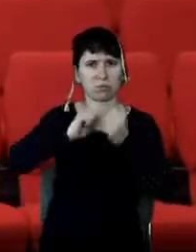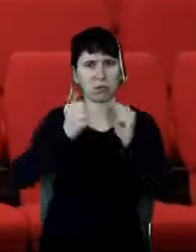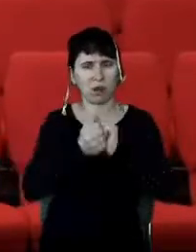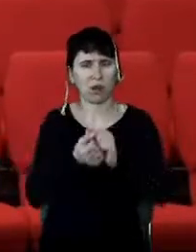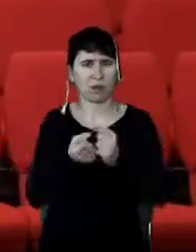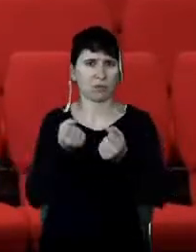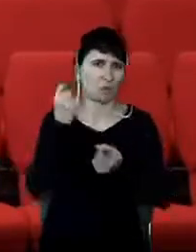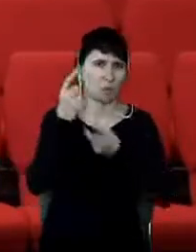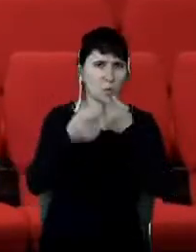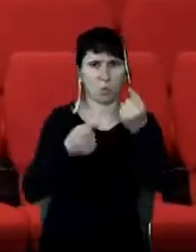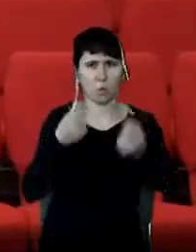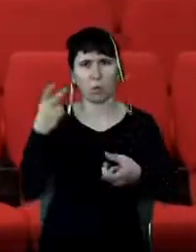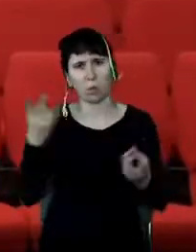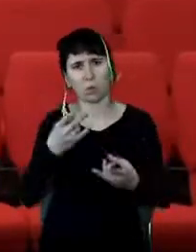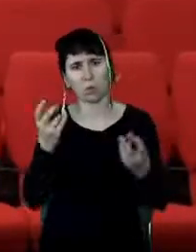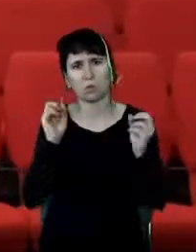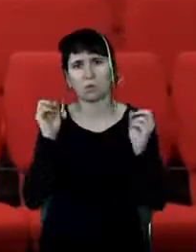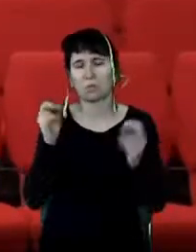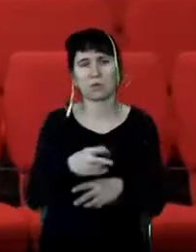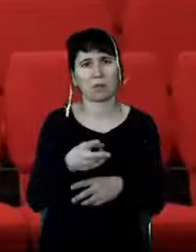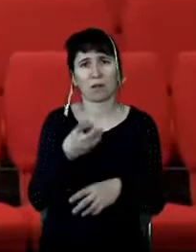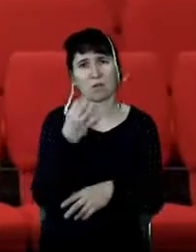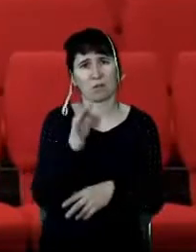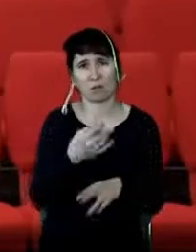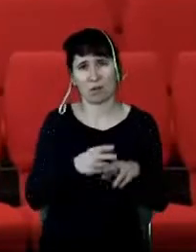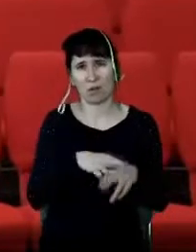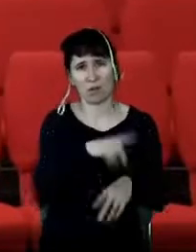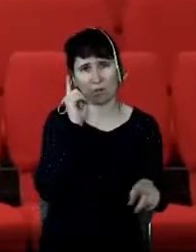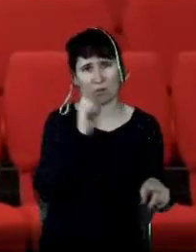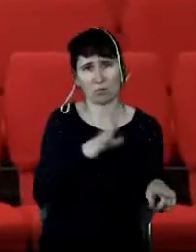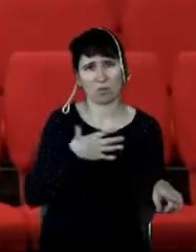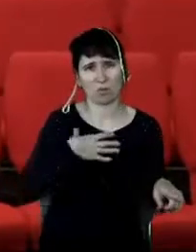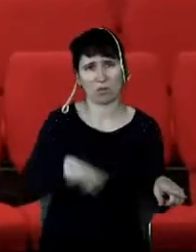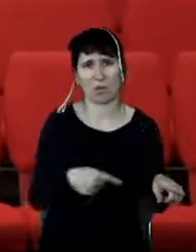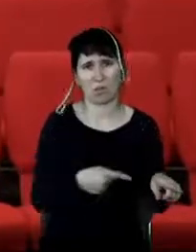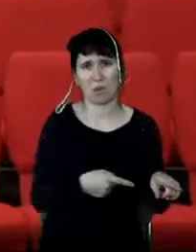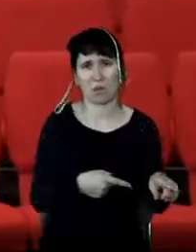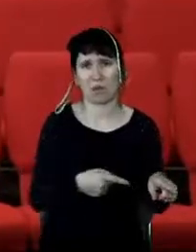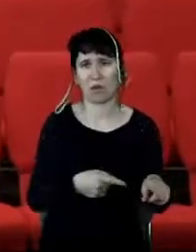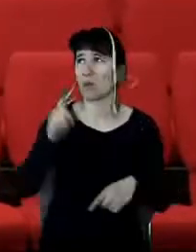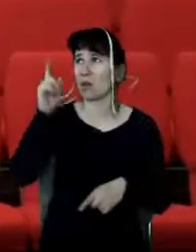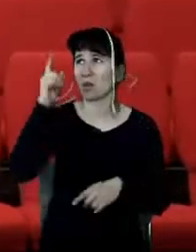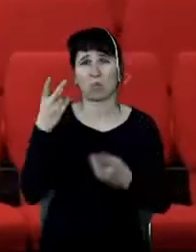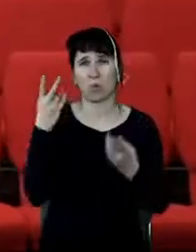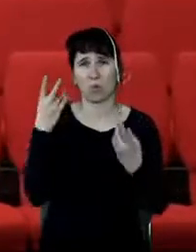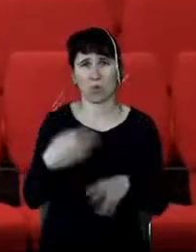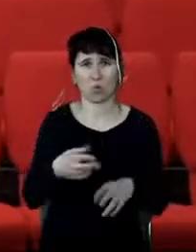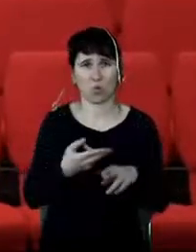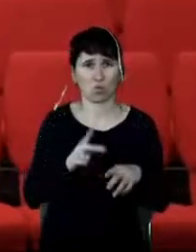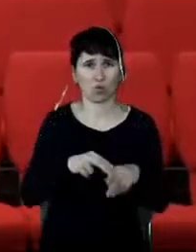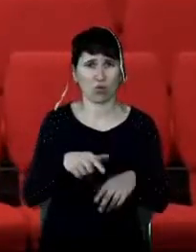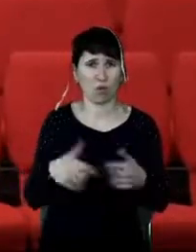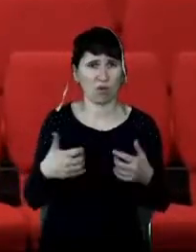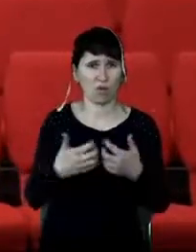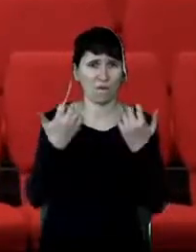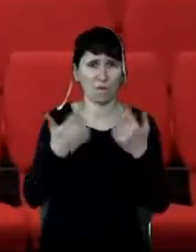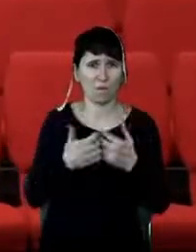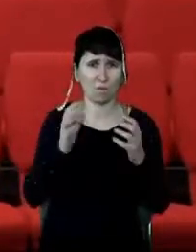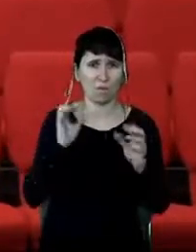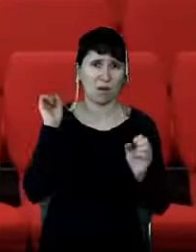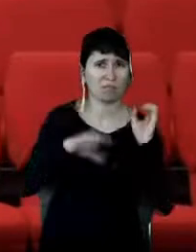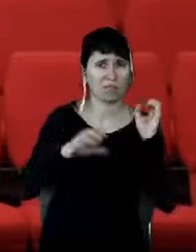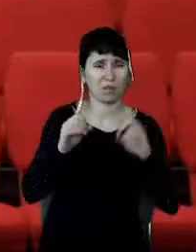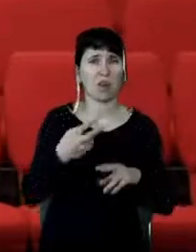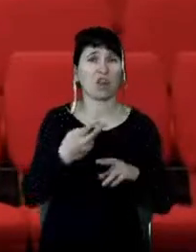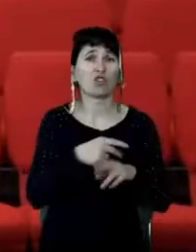якісь метательні машини, можливо, ще щось, але для Бога це зовсім не потрібно було. Можливо, це для